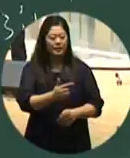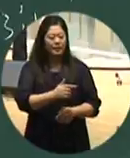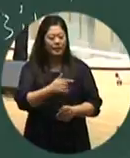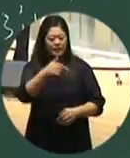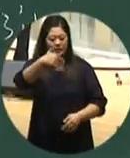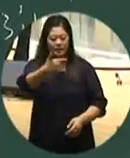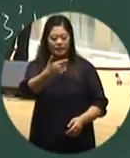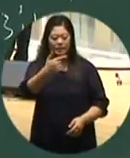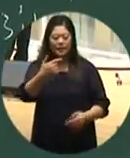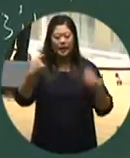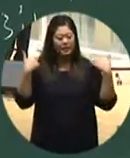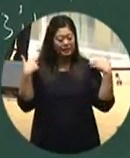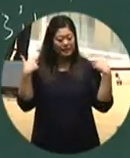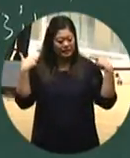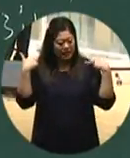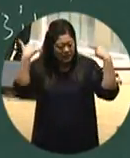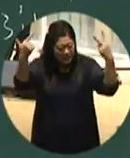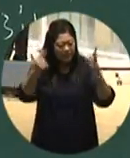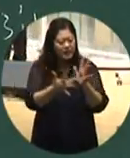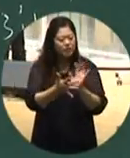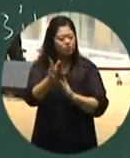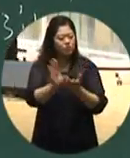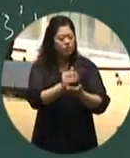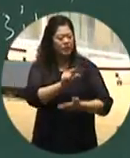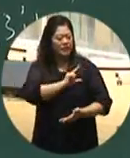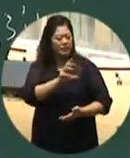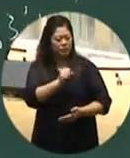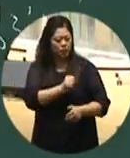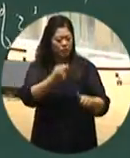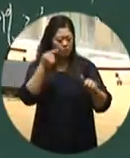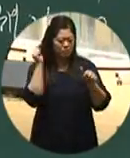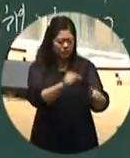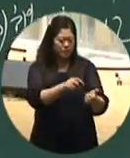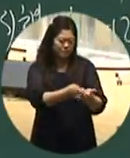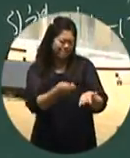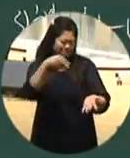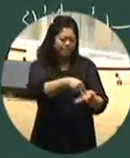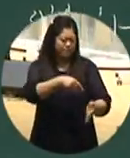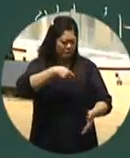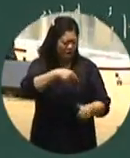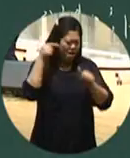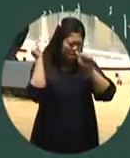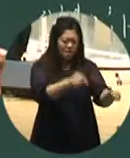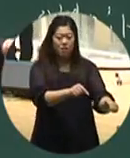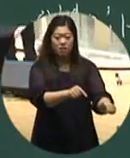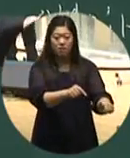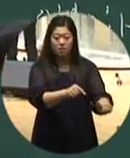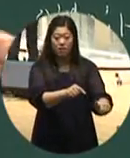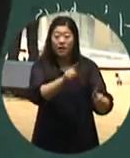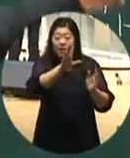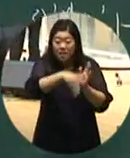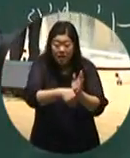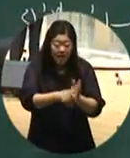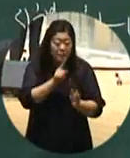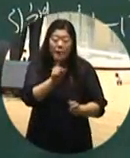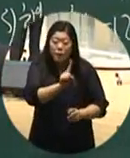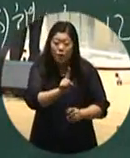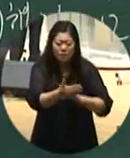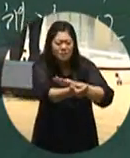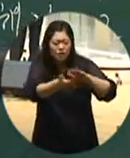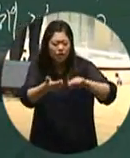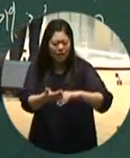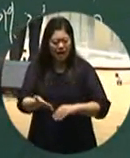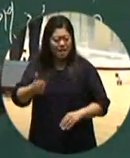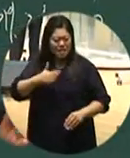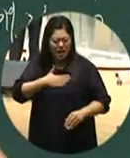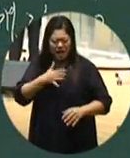일어나 걸어라. He says, in the name of Jesus of Nazareth, rise and walk. 더 중요한 것은 내게 있는 것으로 네게 준다. And more